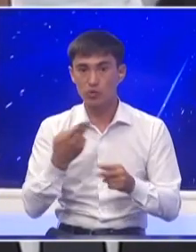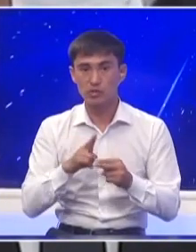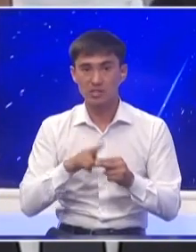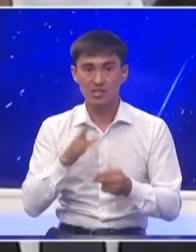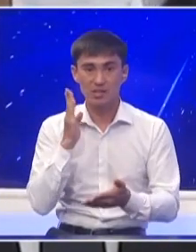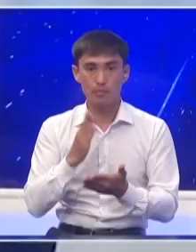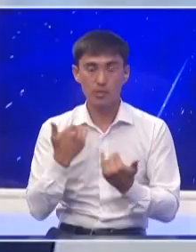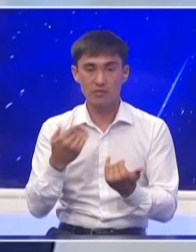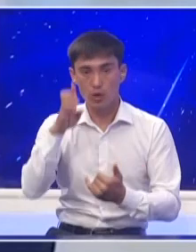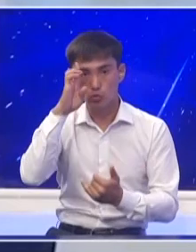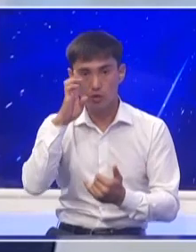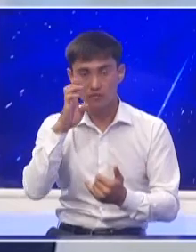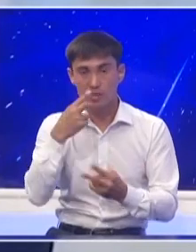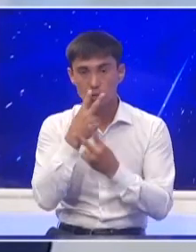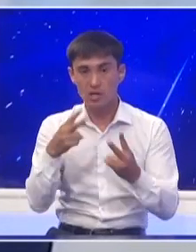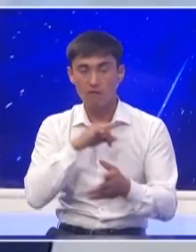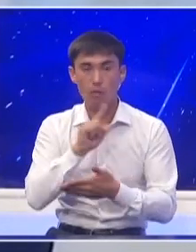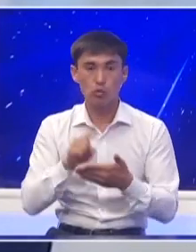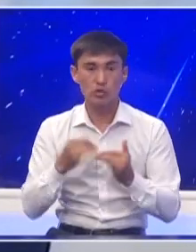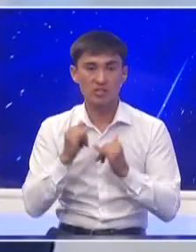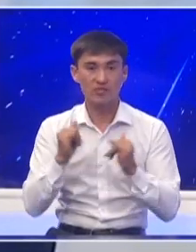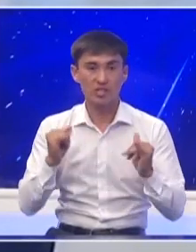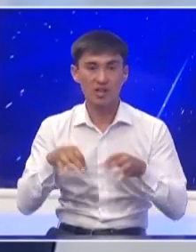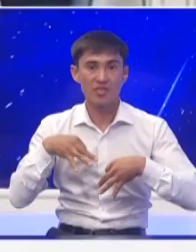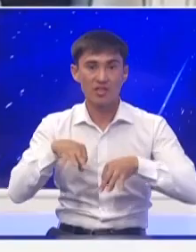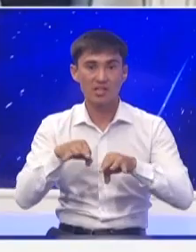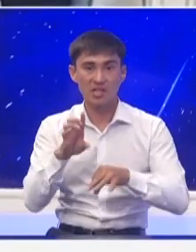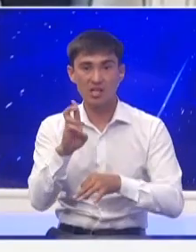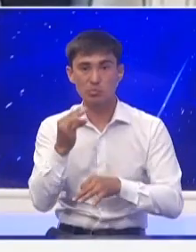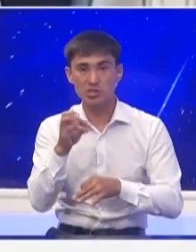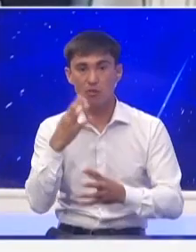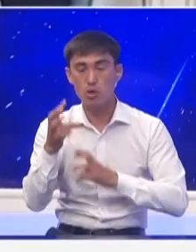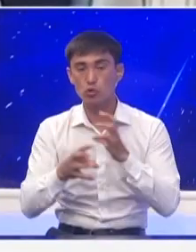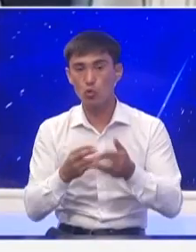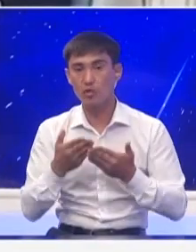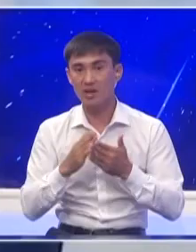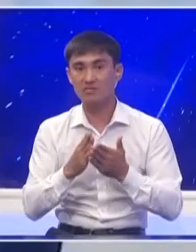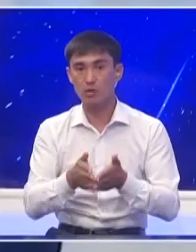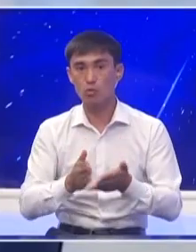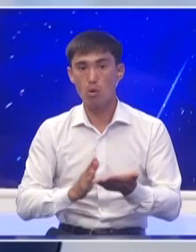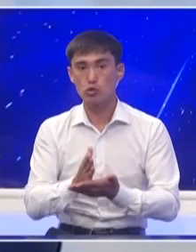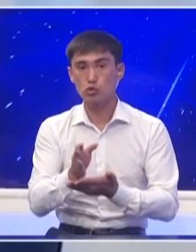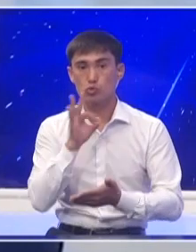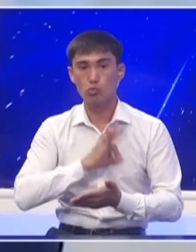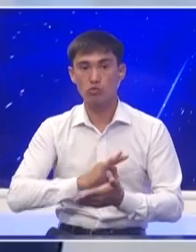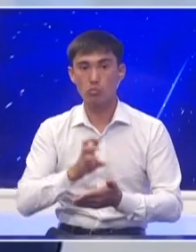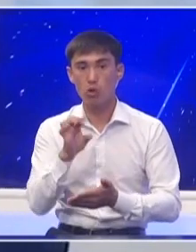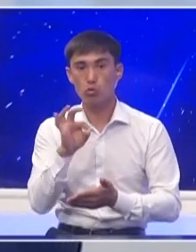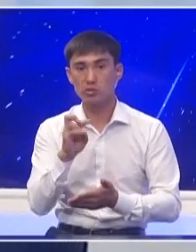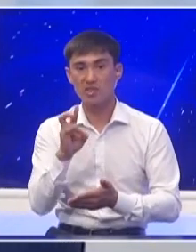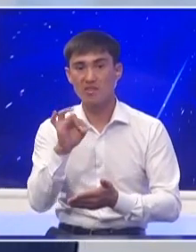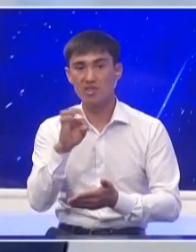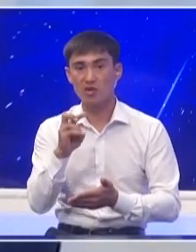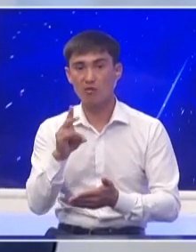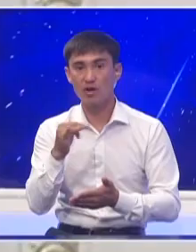этим представители государств рассмотрели вопросы развития транскаспийского международного транспортного маршрута с использованием Батумского